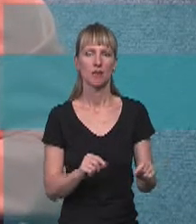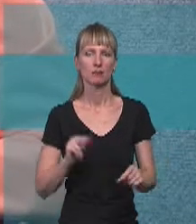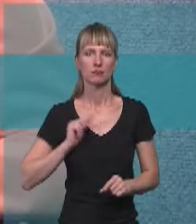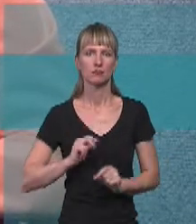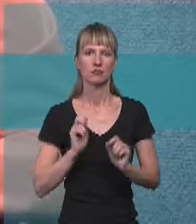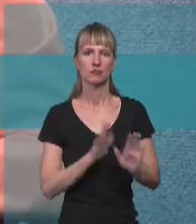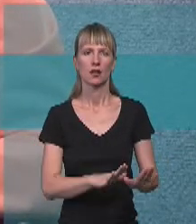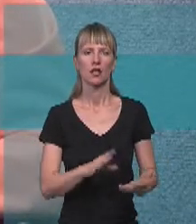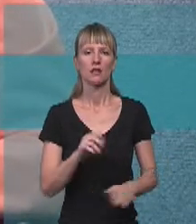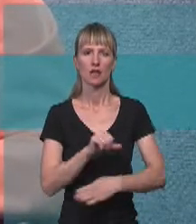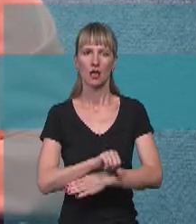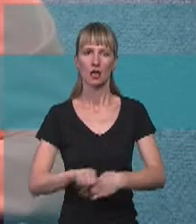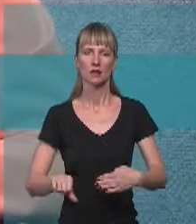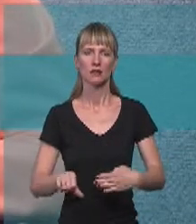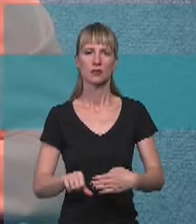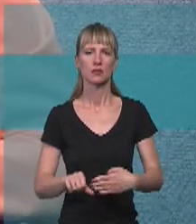за кордоном